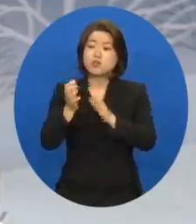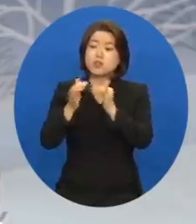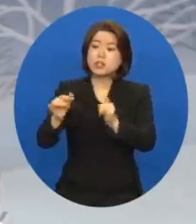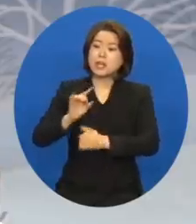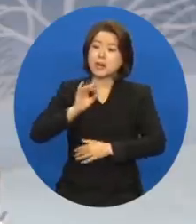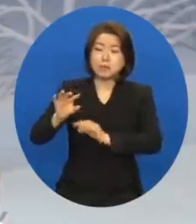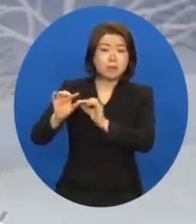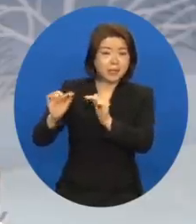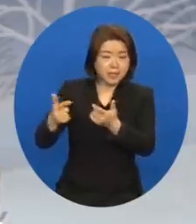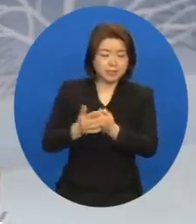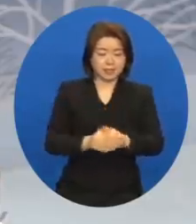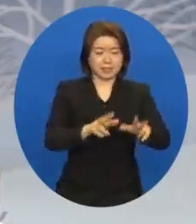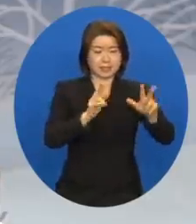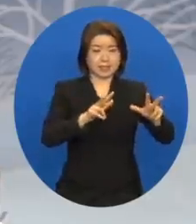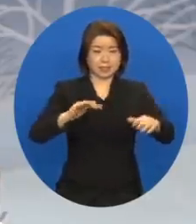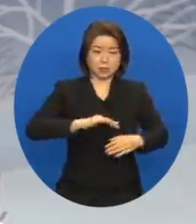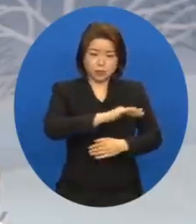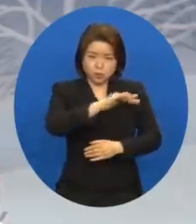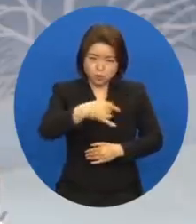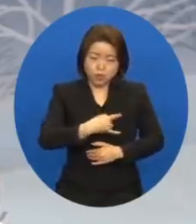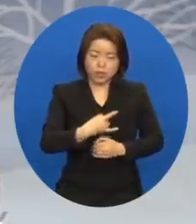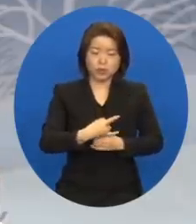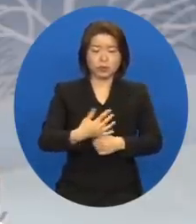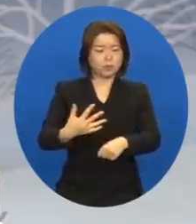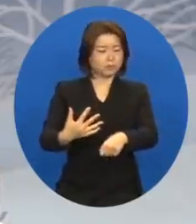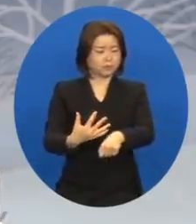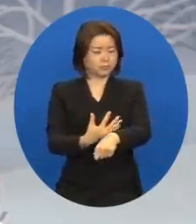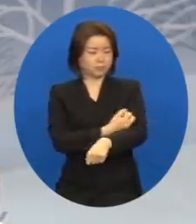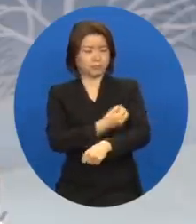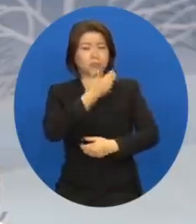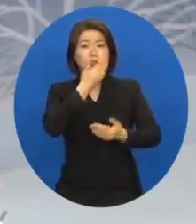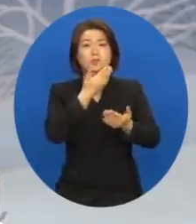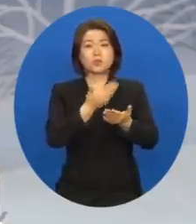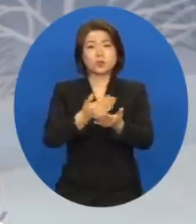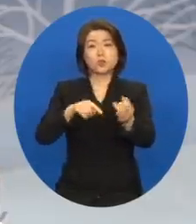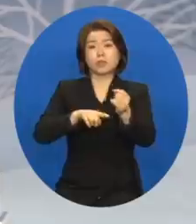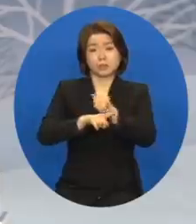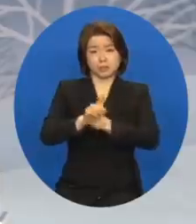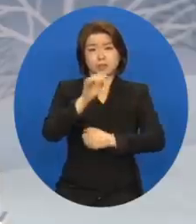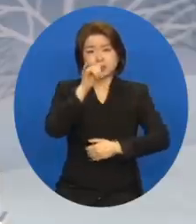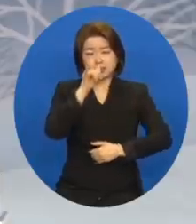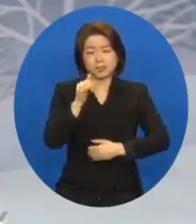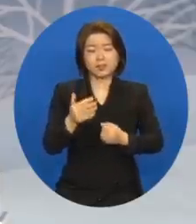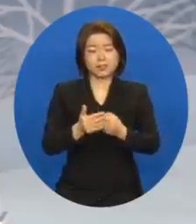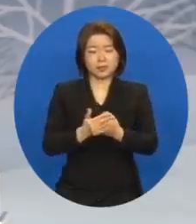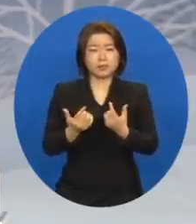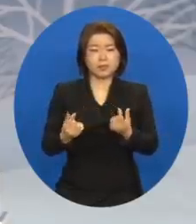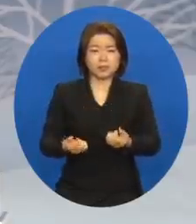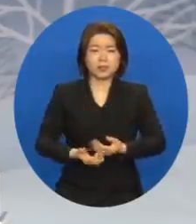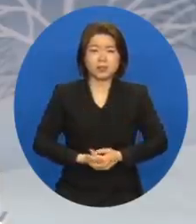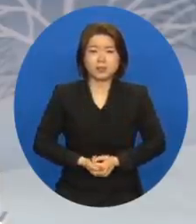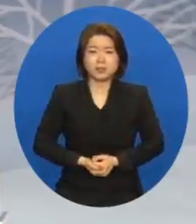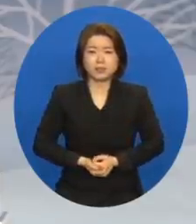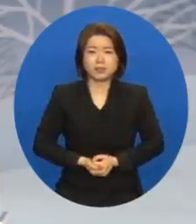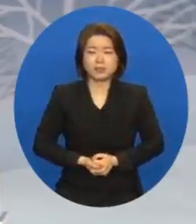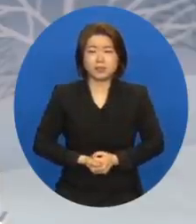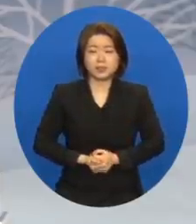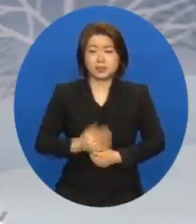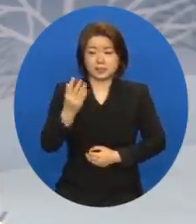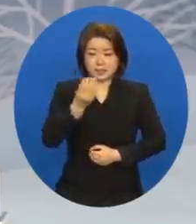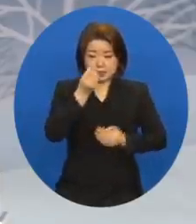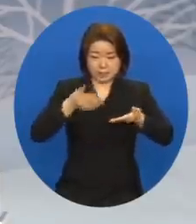아니고 지금 우리들에게도 대단히 중요한 의미가 있다는 것 때문입니다.